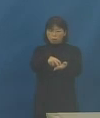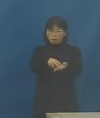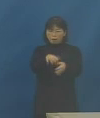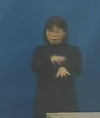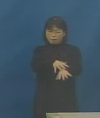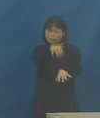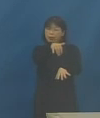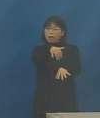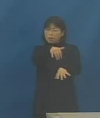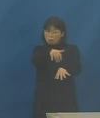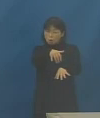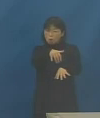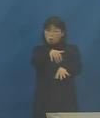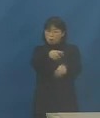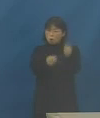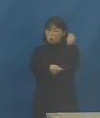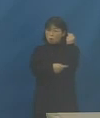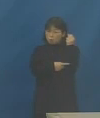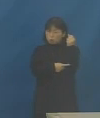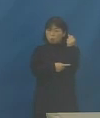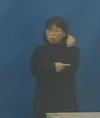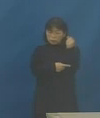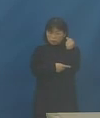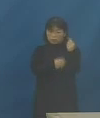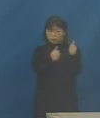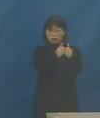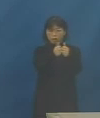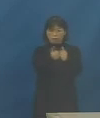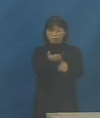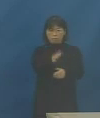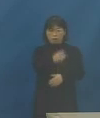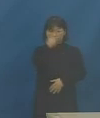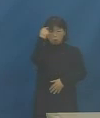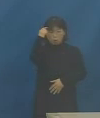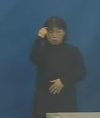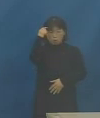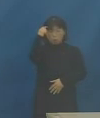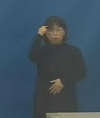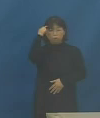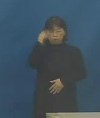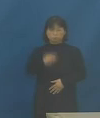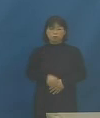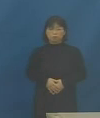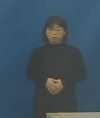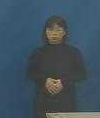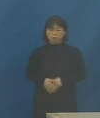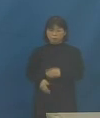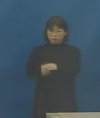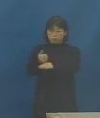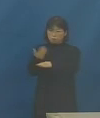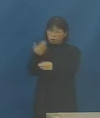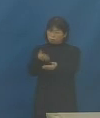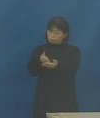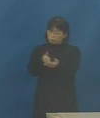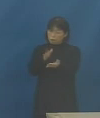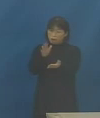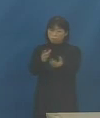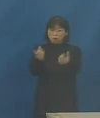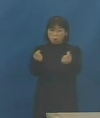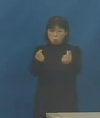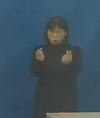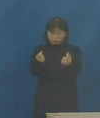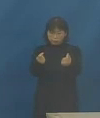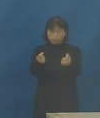せた会議だろうと思いますこれについてはあの知事もかつてんこの場でお話しをされていたように